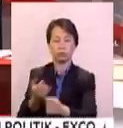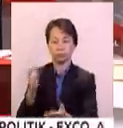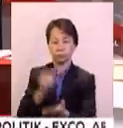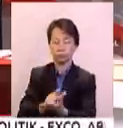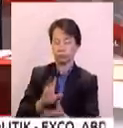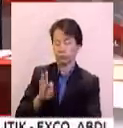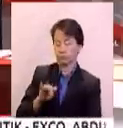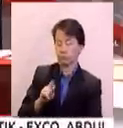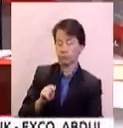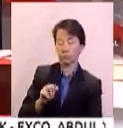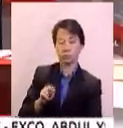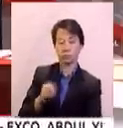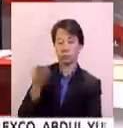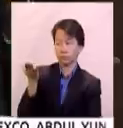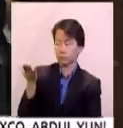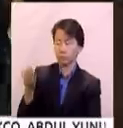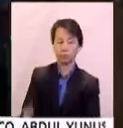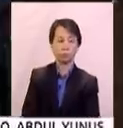Fatin Anwar.